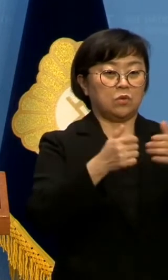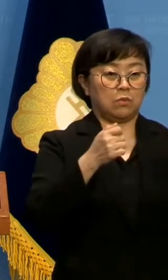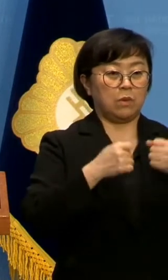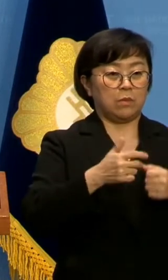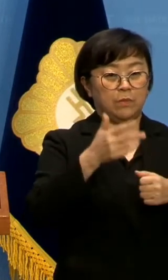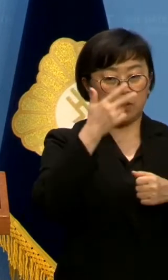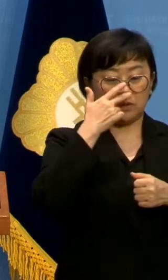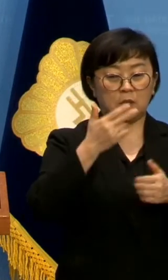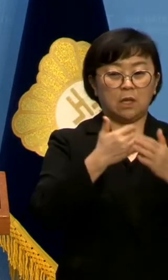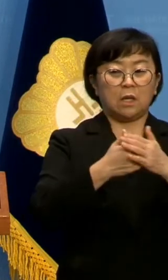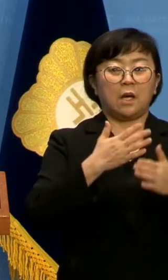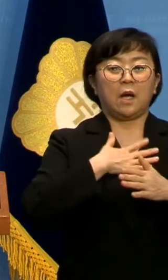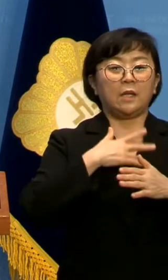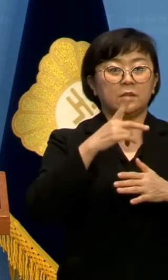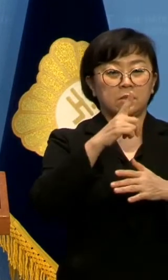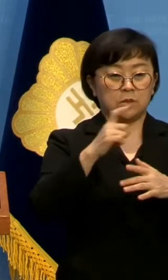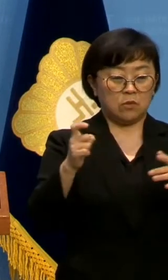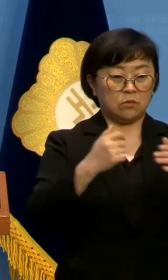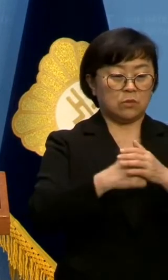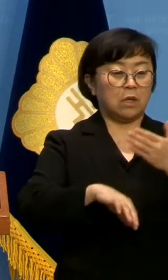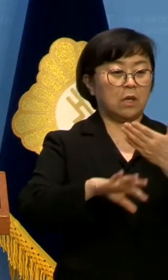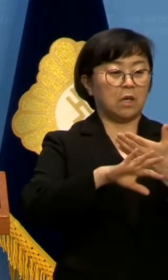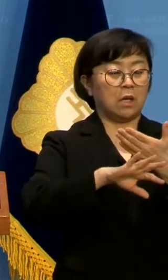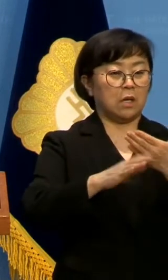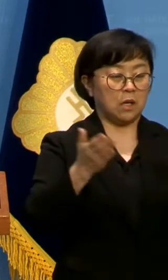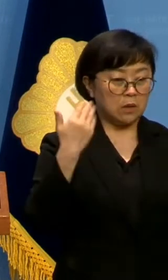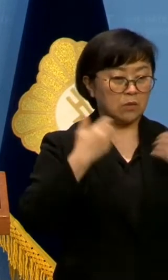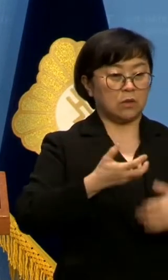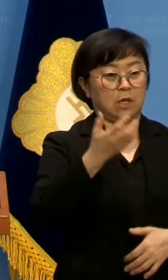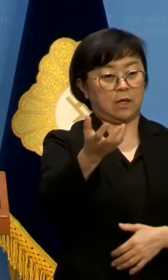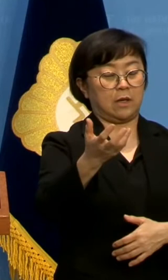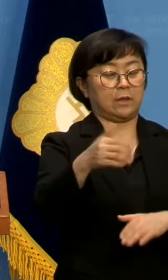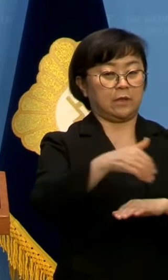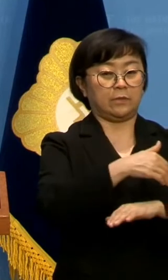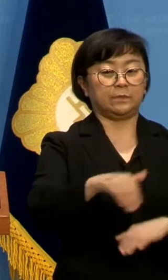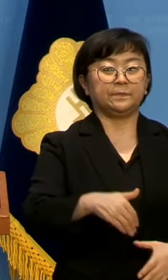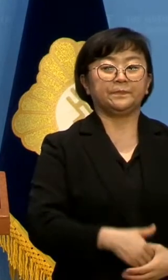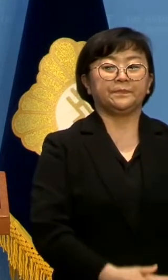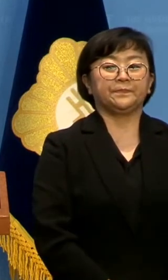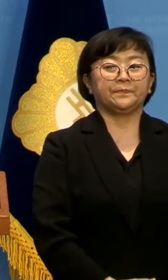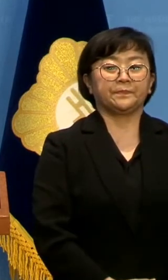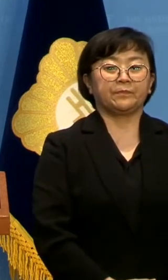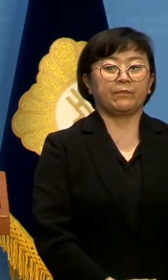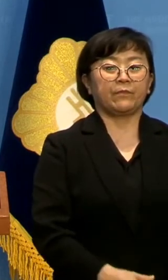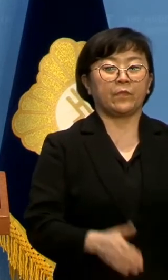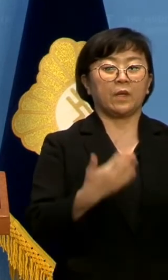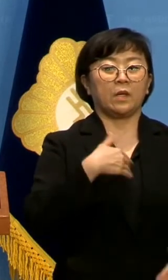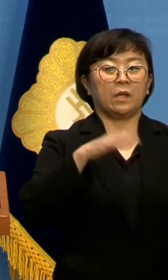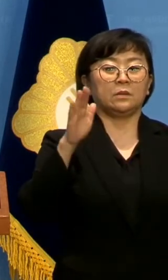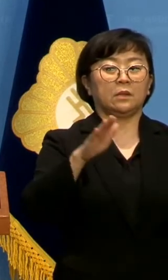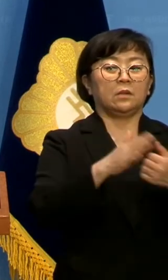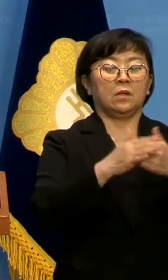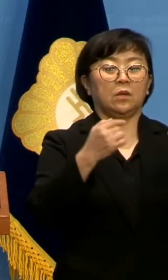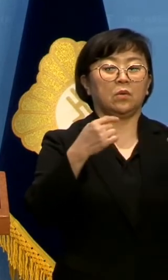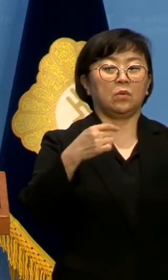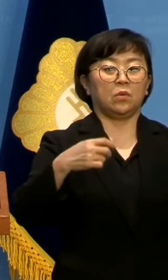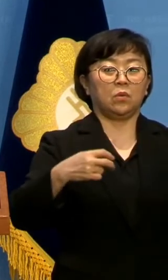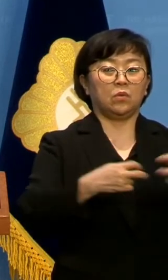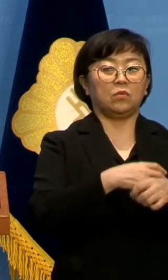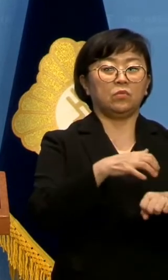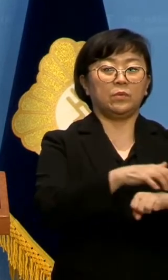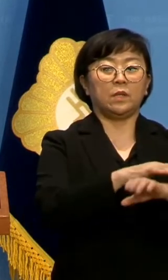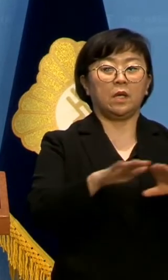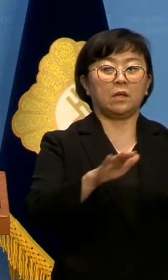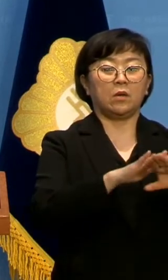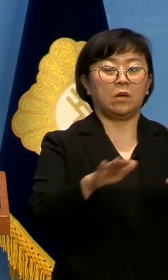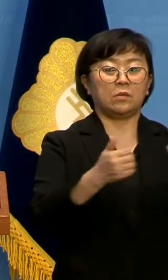평택이나 안성 등으로 다른 도시로 학교를 다녀야 되는 일들이 발생하고 있습니다. 저는 학생들의 고통 불편을